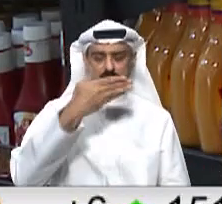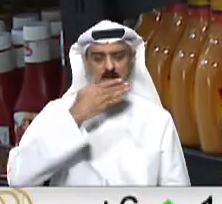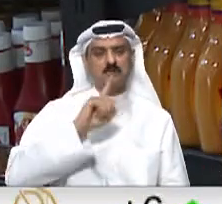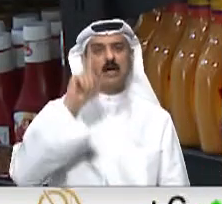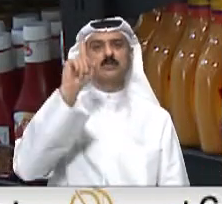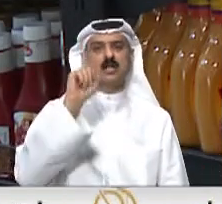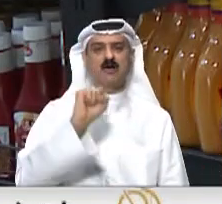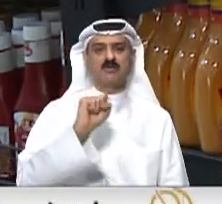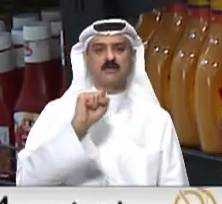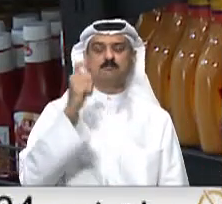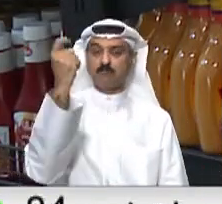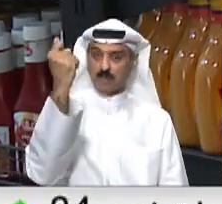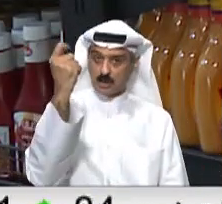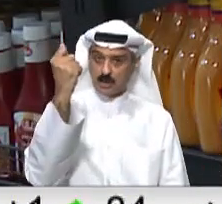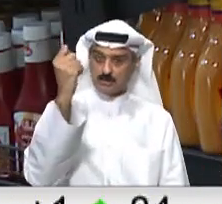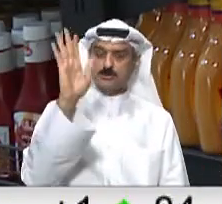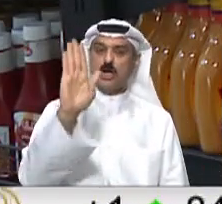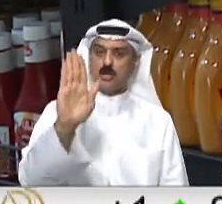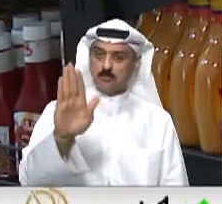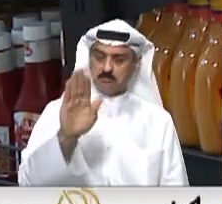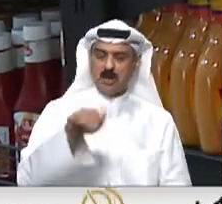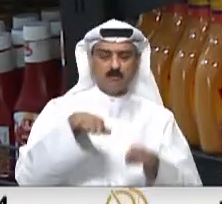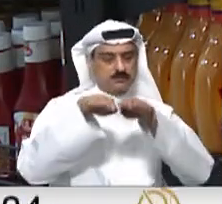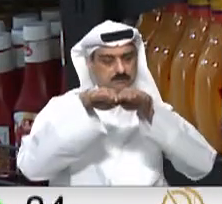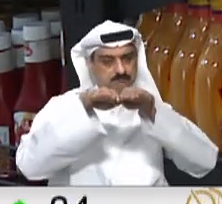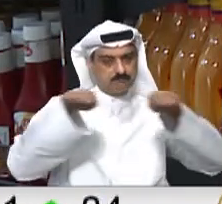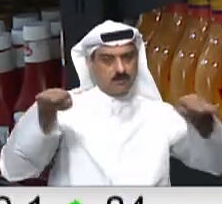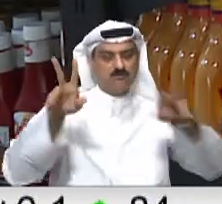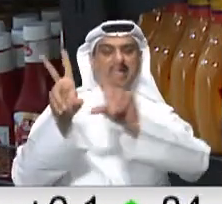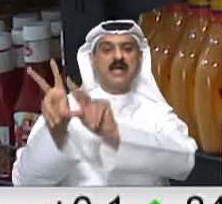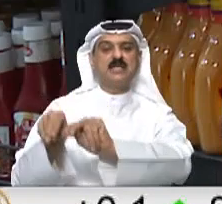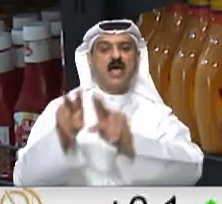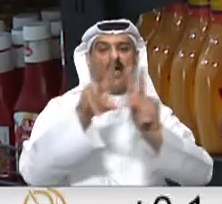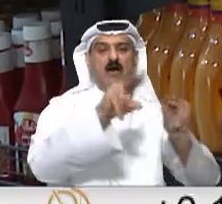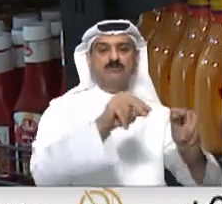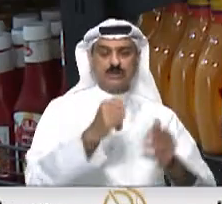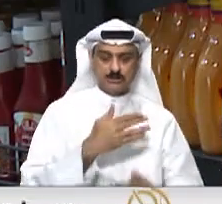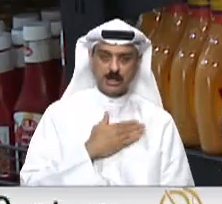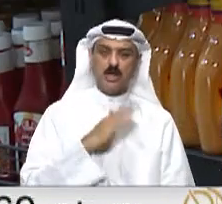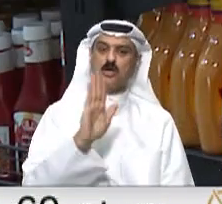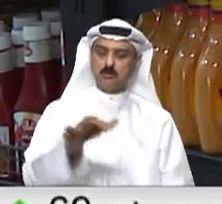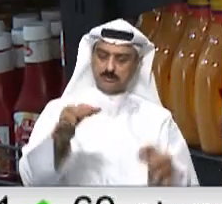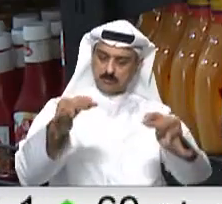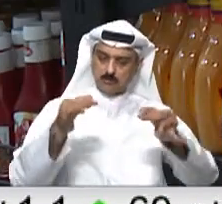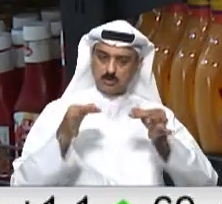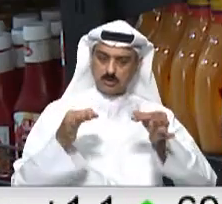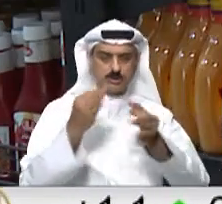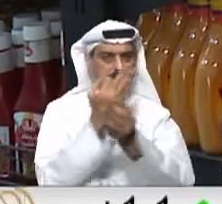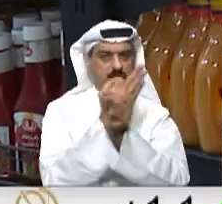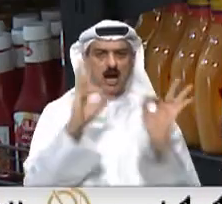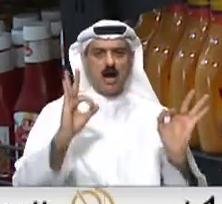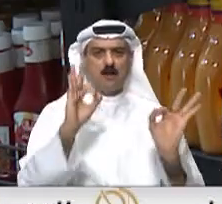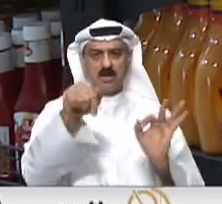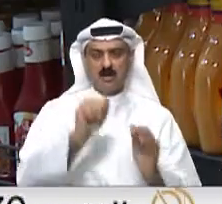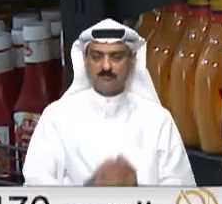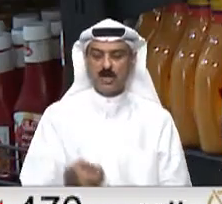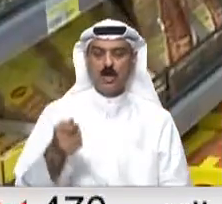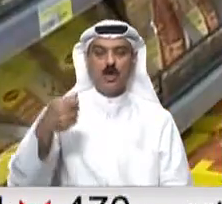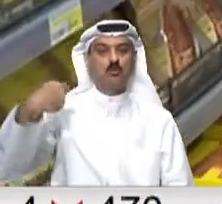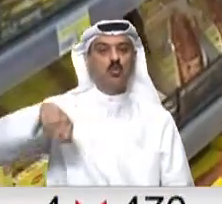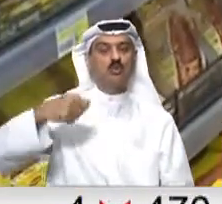يعني الأسعار ما زالت هي الجمعية اللي احنا فيها ملتزمة بالأسعار المقدمة لنا لوزارة التجارة